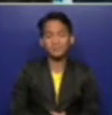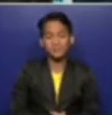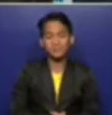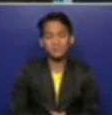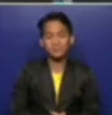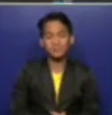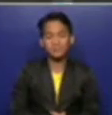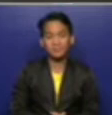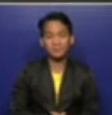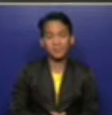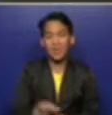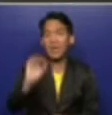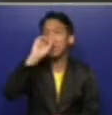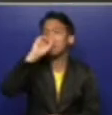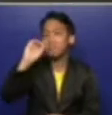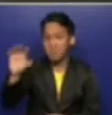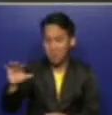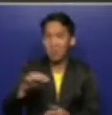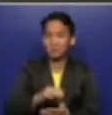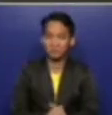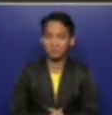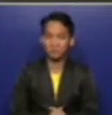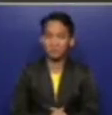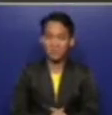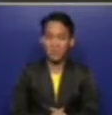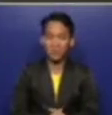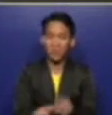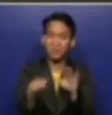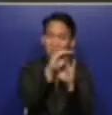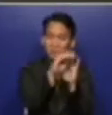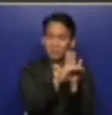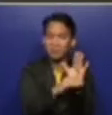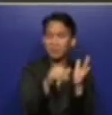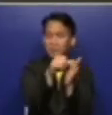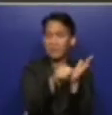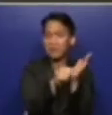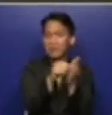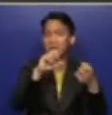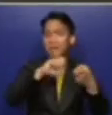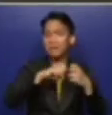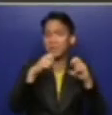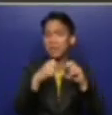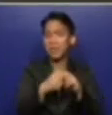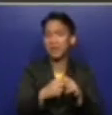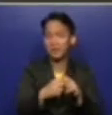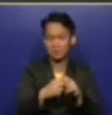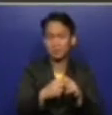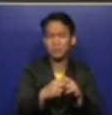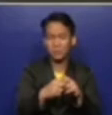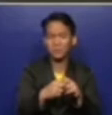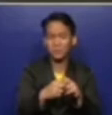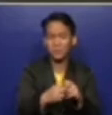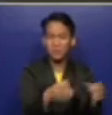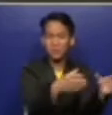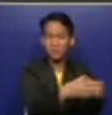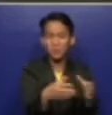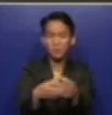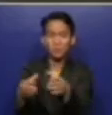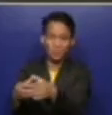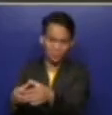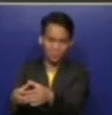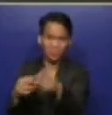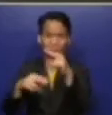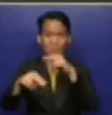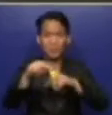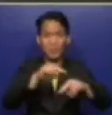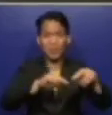ได้ไปพิจารณากำหนดมาตรการนะครับและแนวทางในการดูแลผู้ชุมนุมทุกส่วนทุกกลุ่มนะครับในเรื่องของ